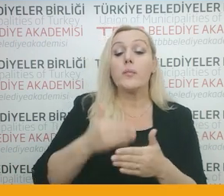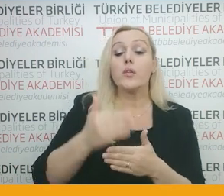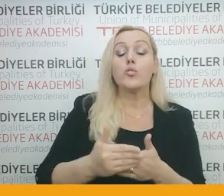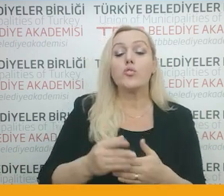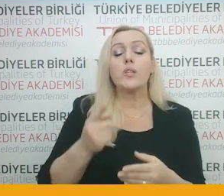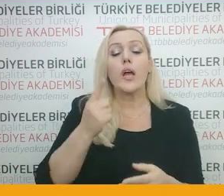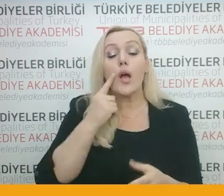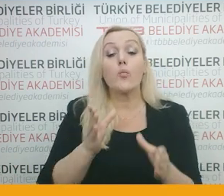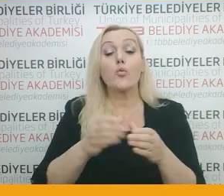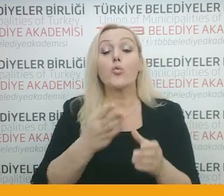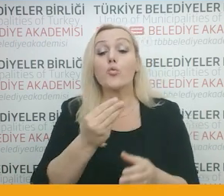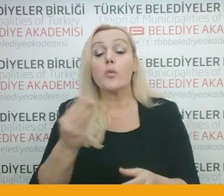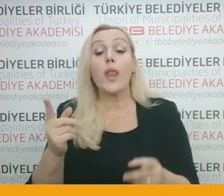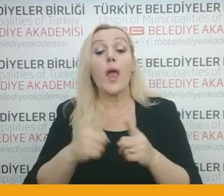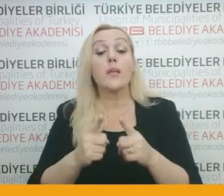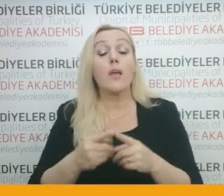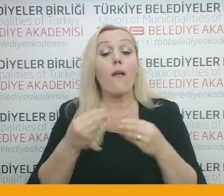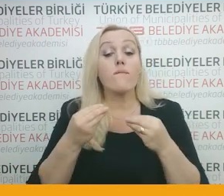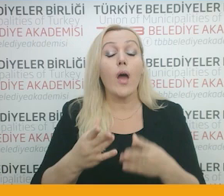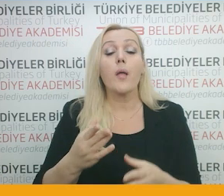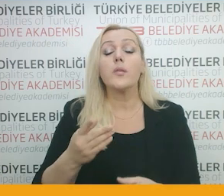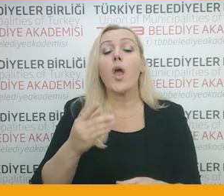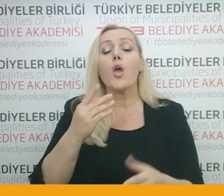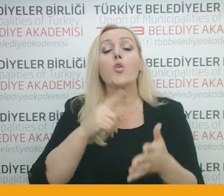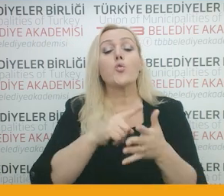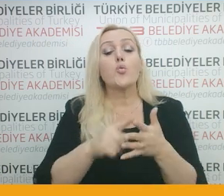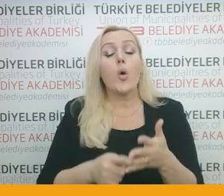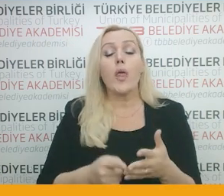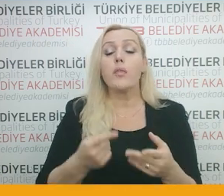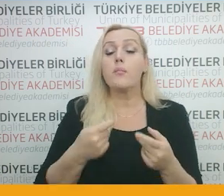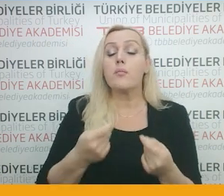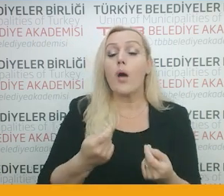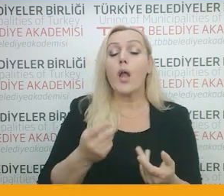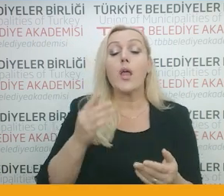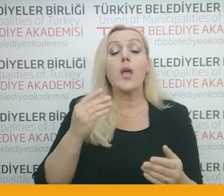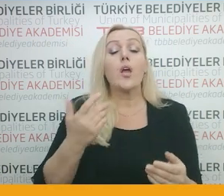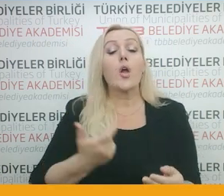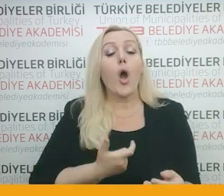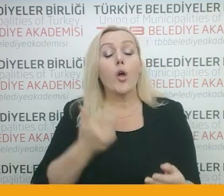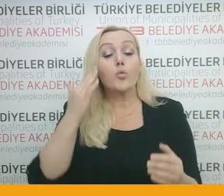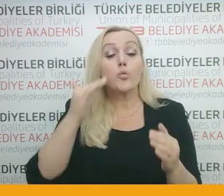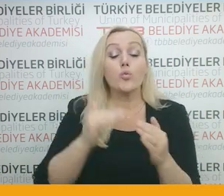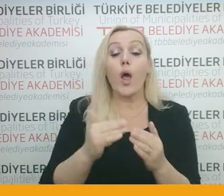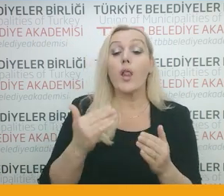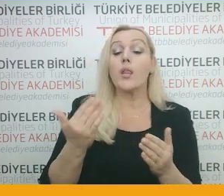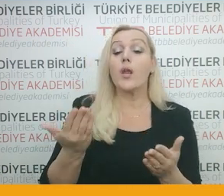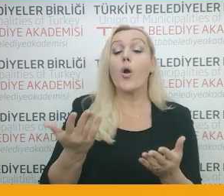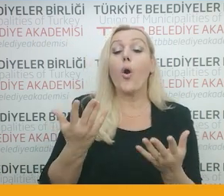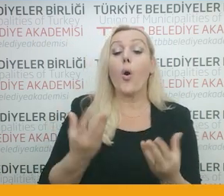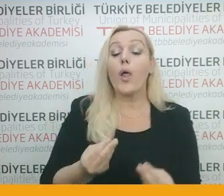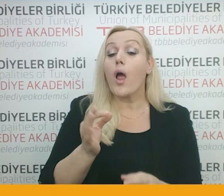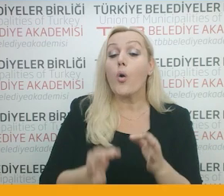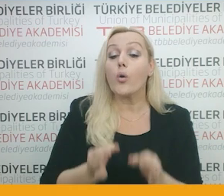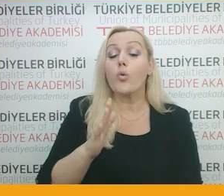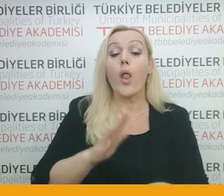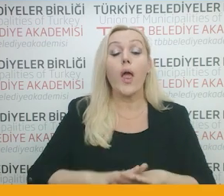hesap verme sorumluluğu çerçevesinde yönetimin mali faaliyet karar ve işlemlerinin kanunlara, kurallara uygun bir şekilde